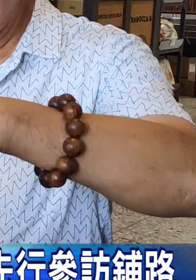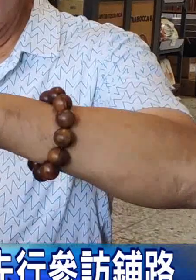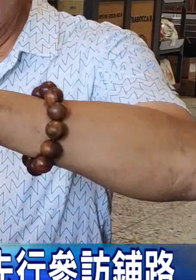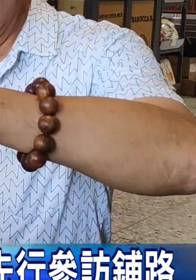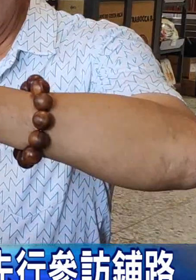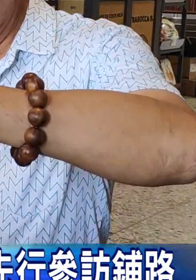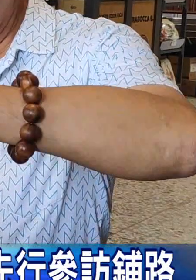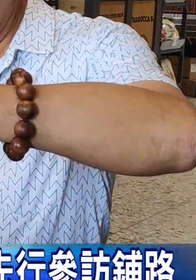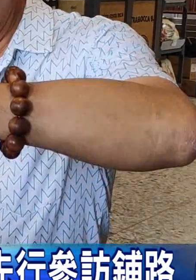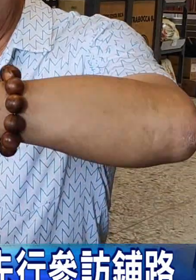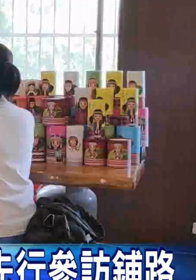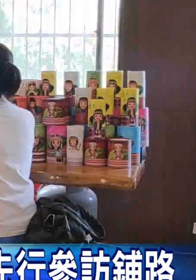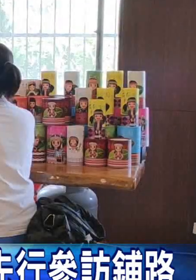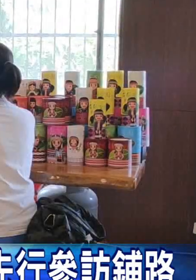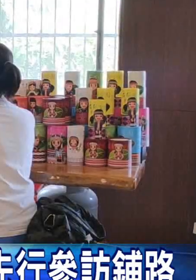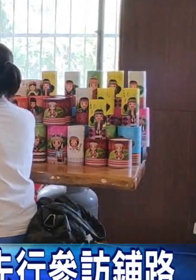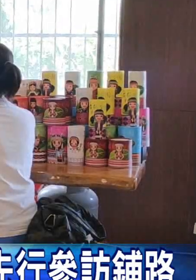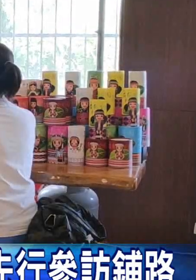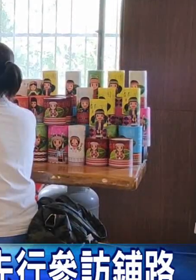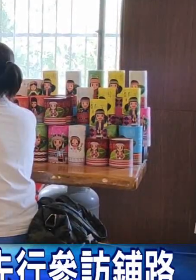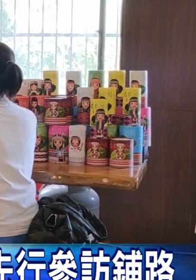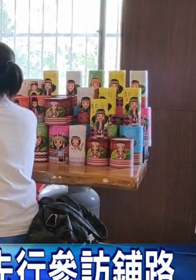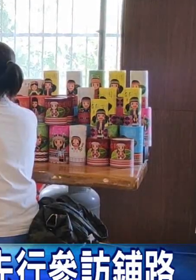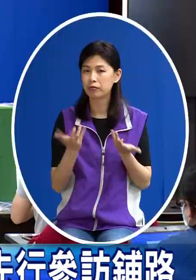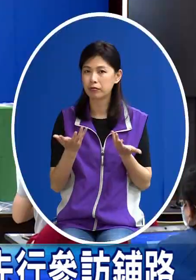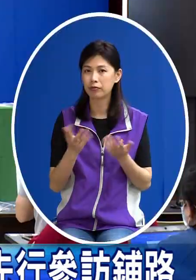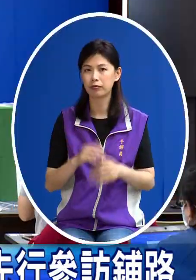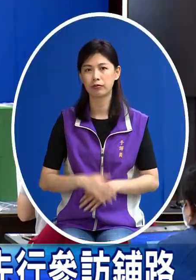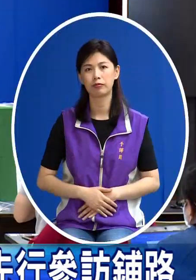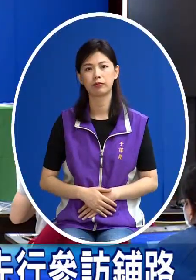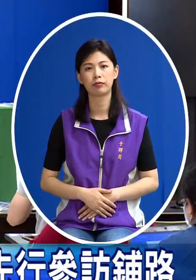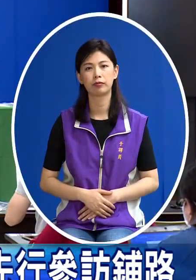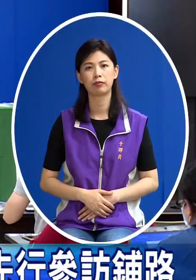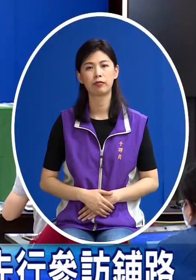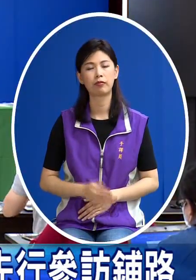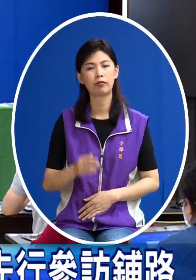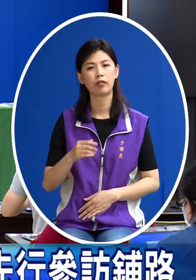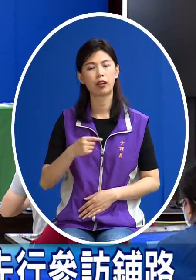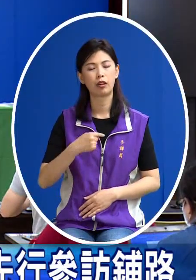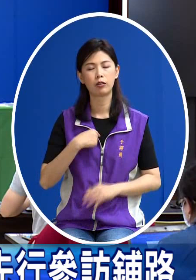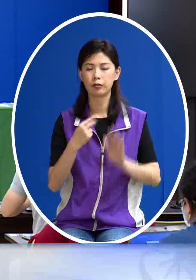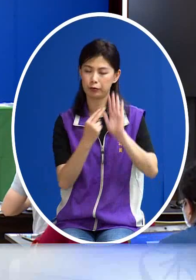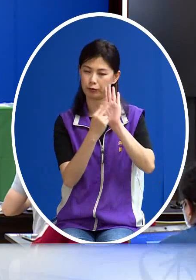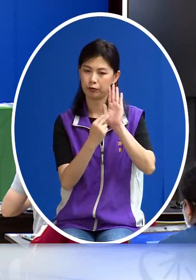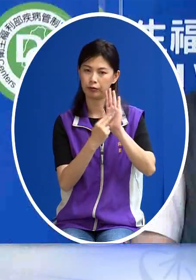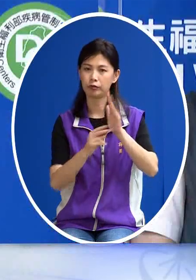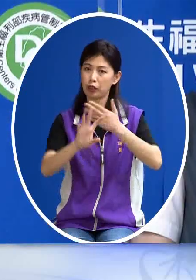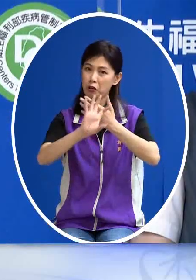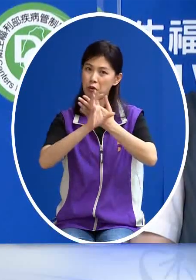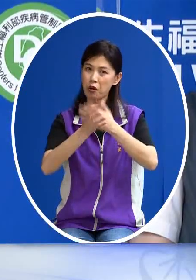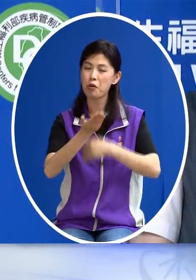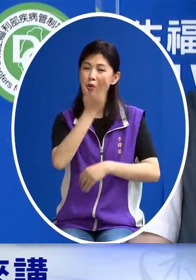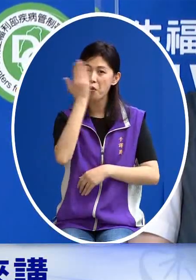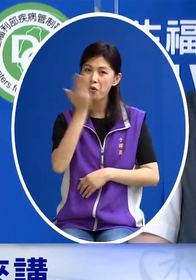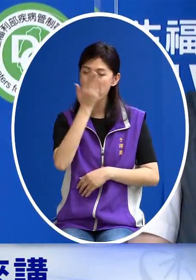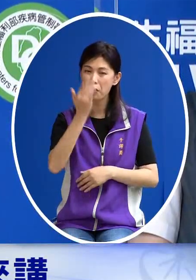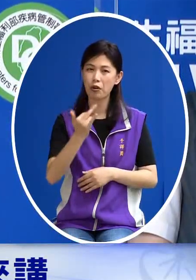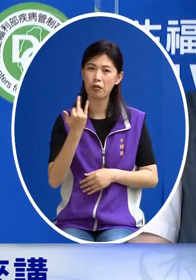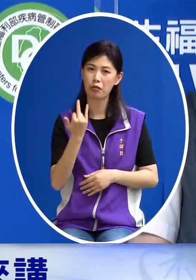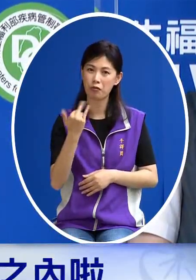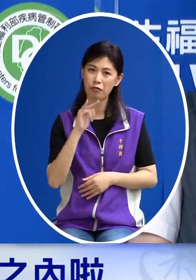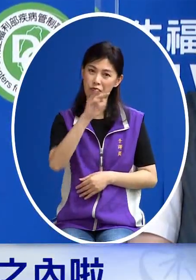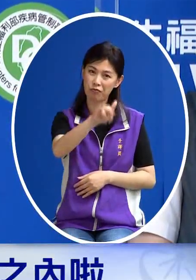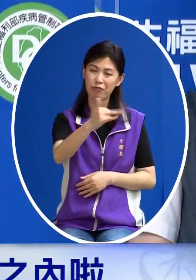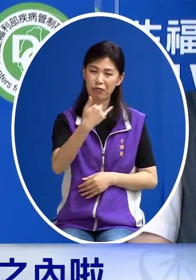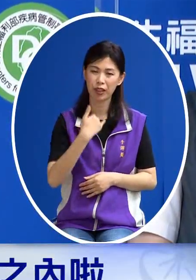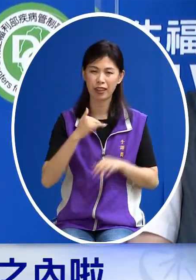过疫情中心指挥官陈时中赶快跳出来喊再等等。 坦白讲，这旅游国外的旅游在目前来讲还没有列